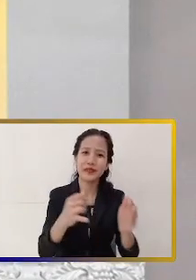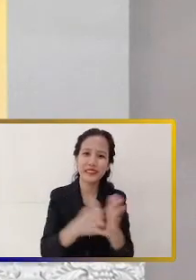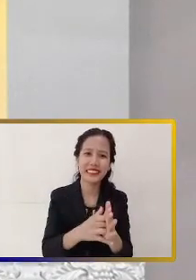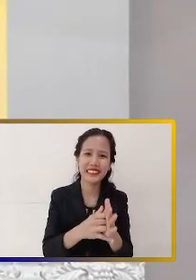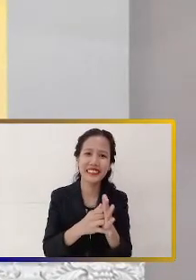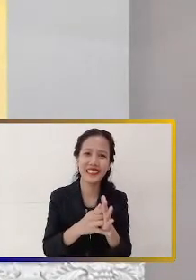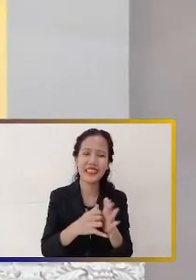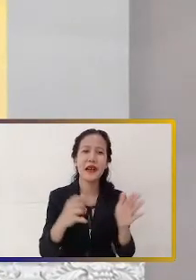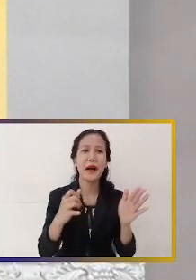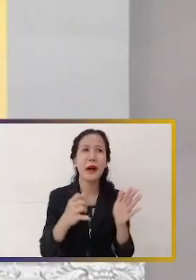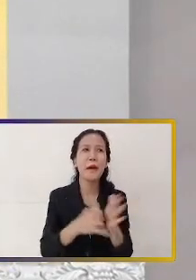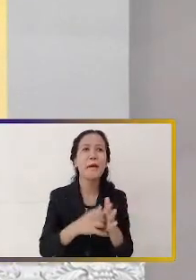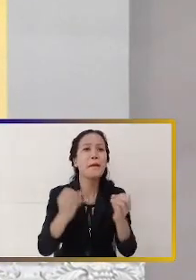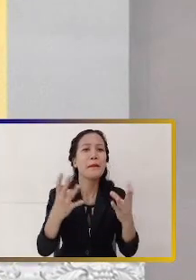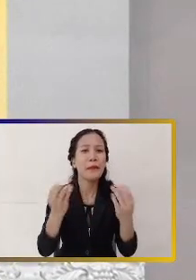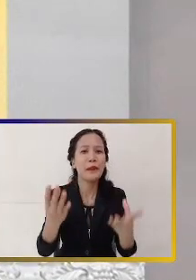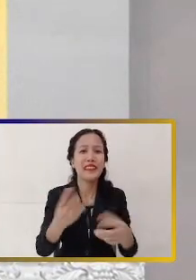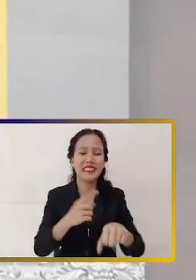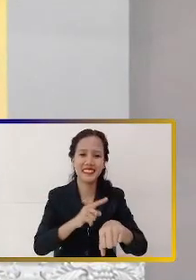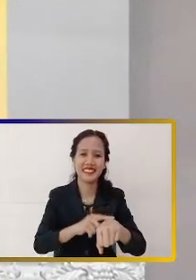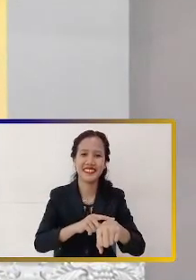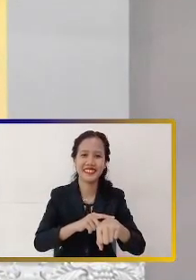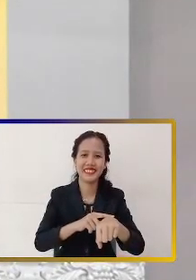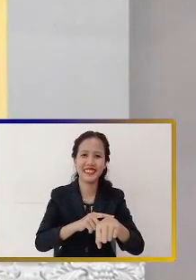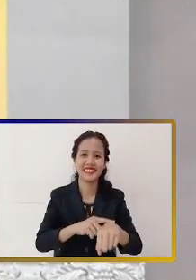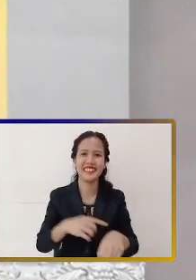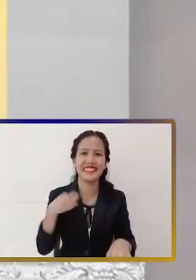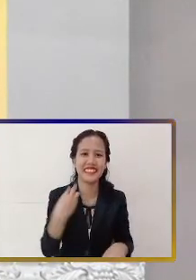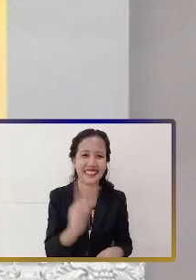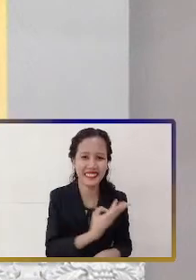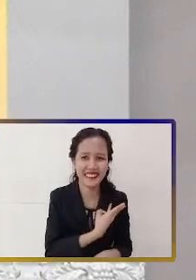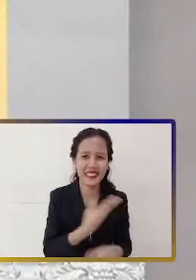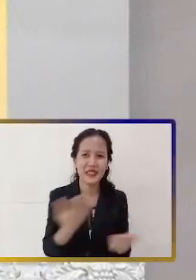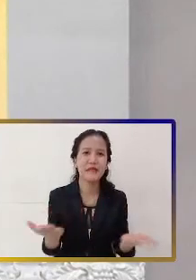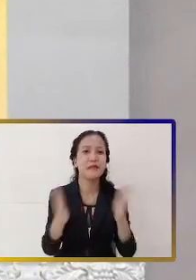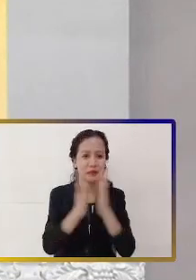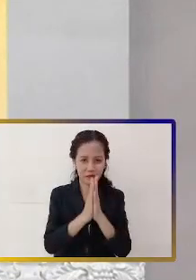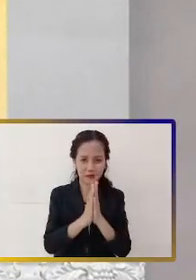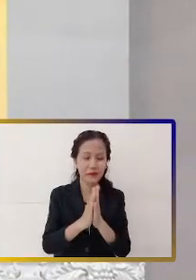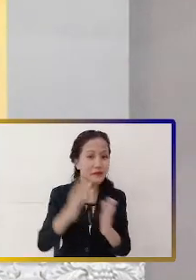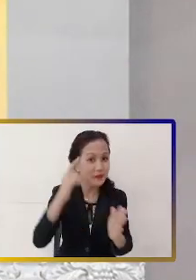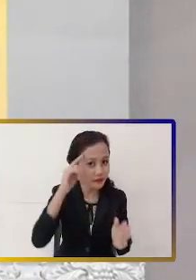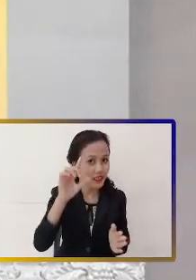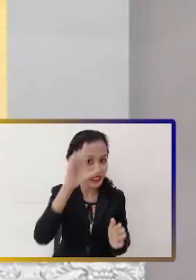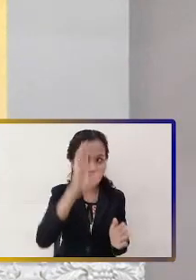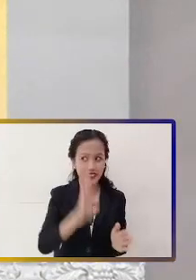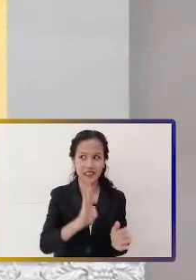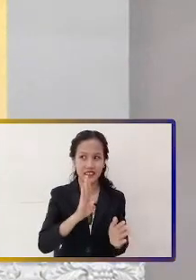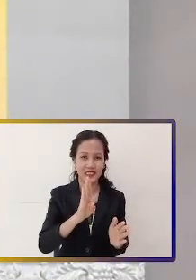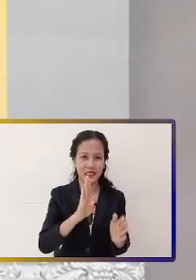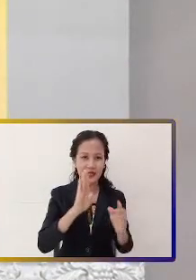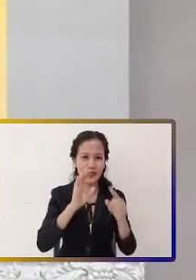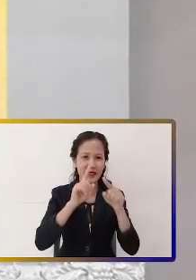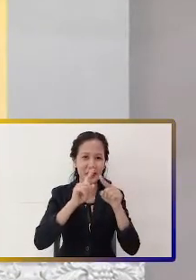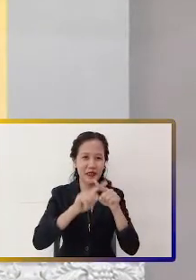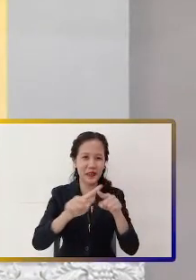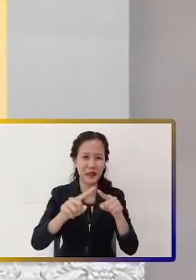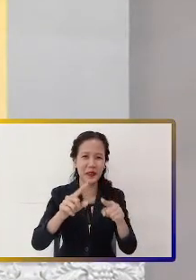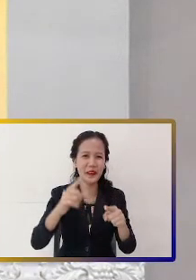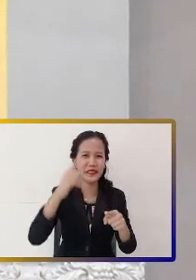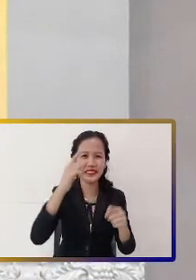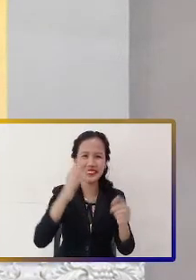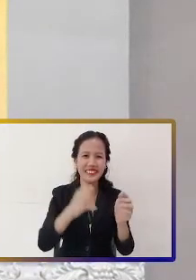Okay? Many times, tayo ang humihingi sa Diyos. Pero ngayon, ang Diyos ang humihingi kay